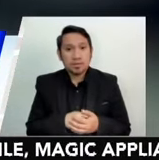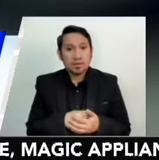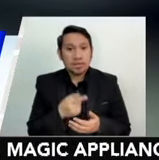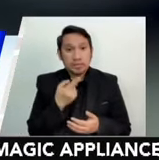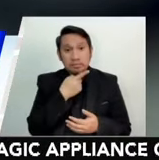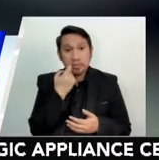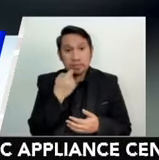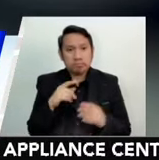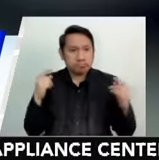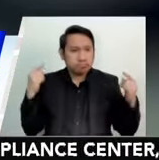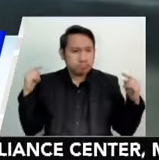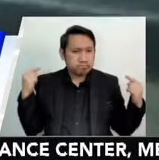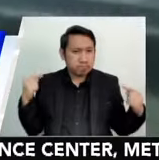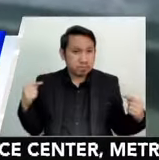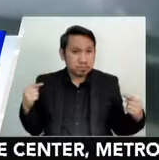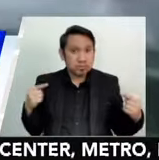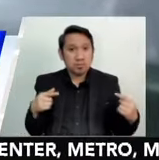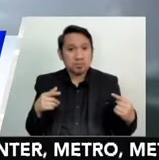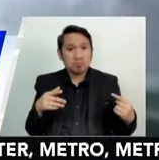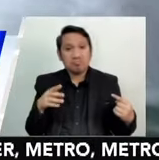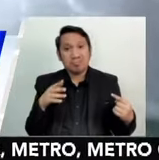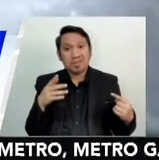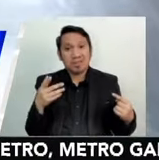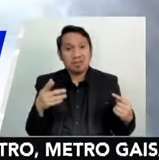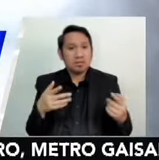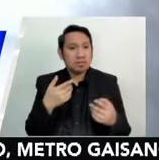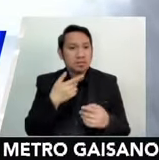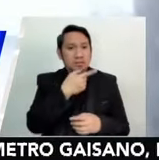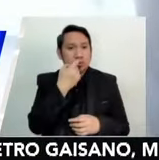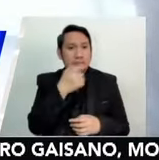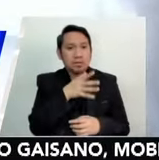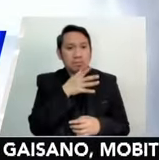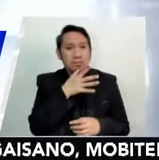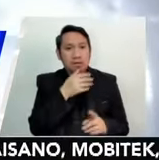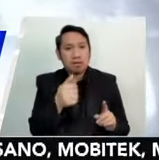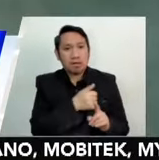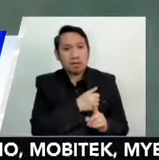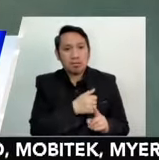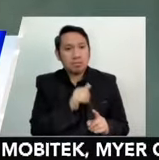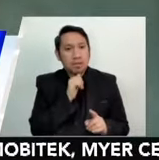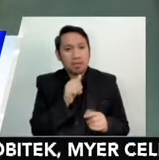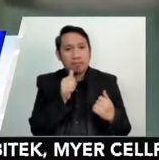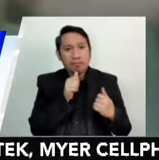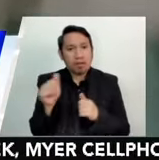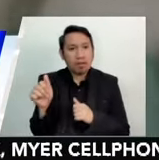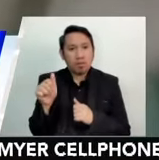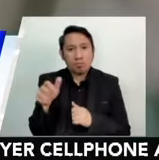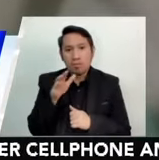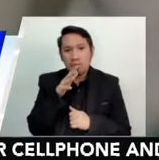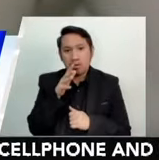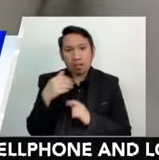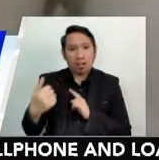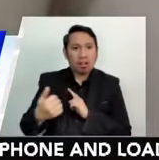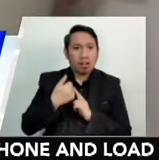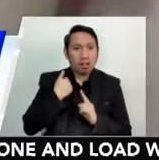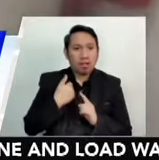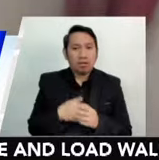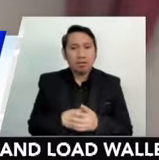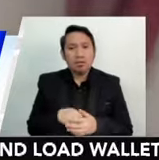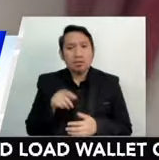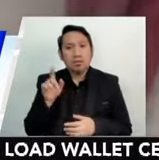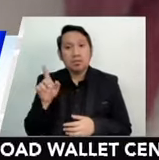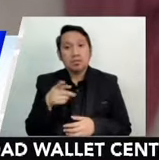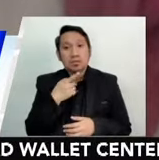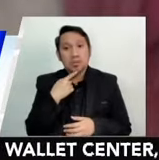umano ng kanyang ina matapos hindi masunod ang kanyang utos ayon sa pulisya. Sa investigasyon, lumabas na bukod sa nanay